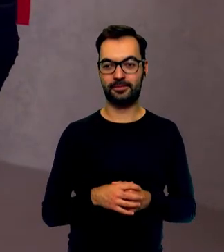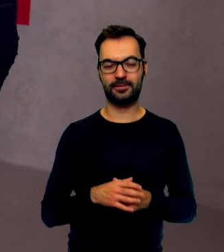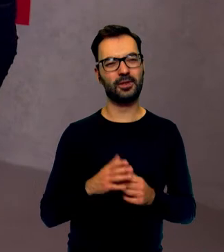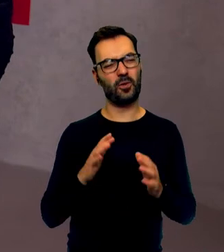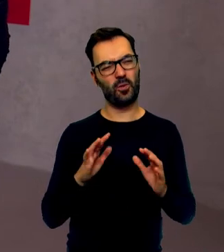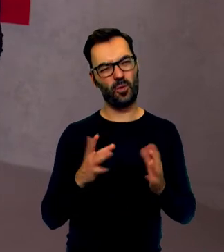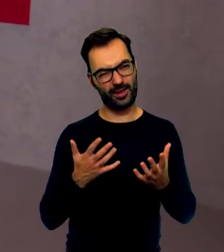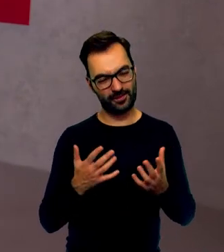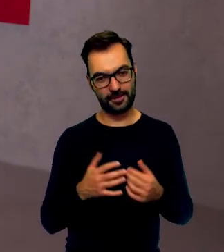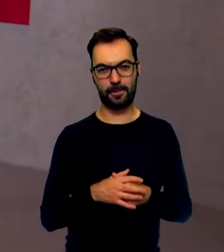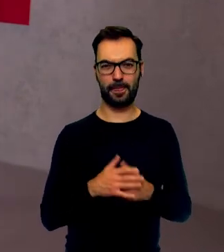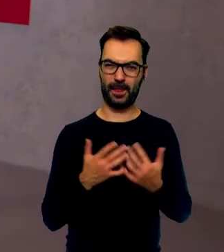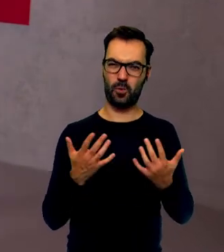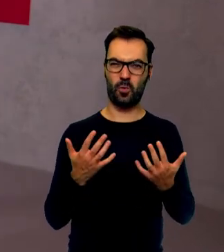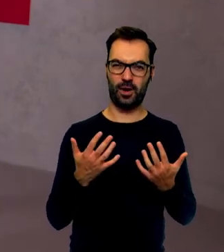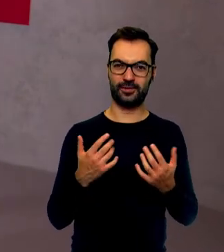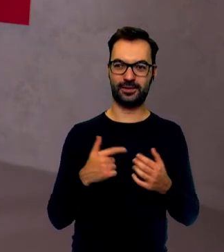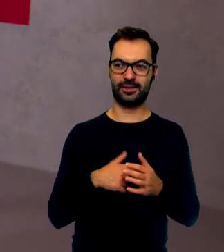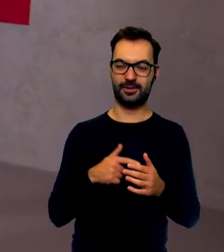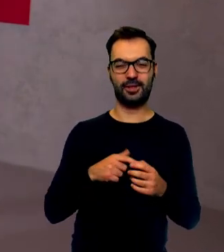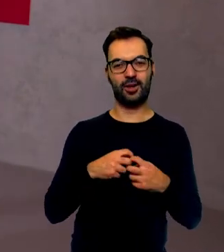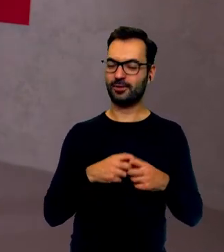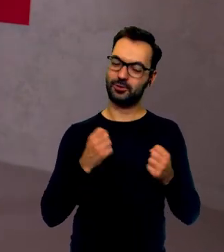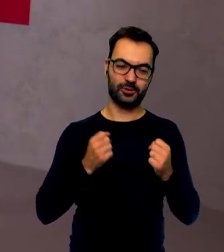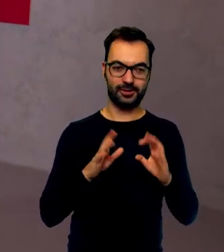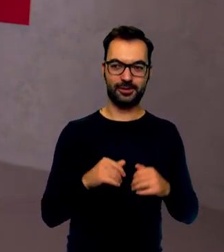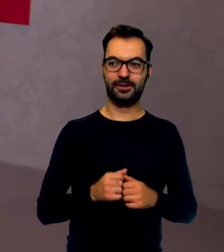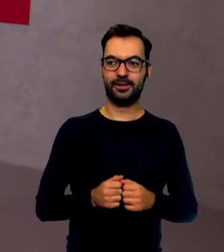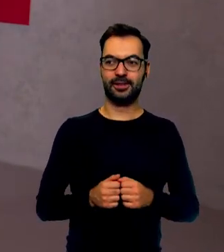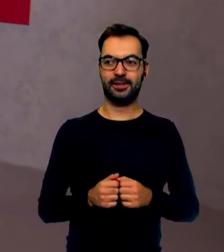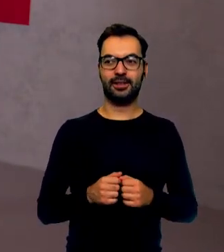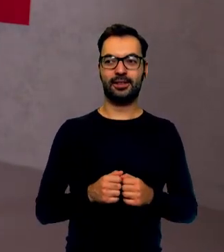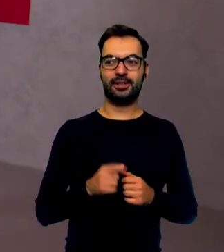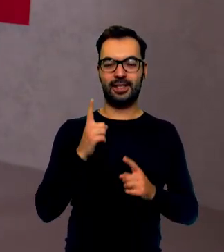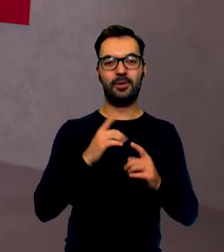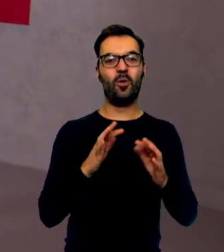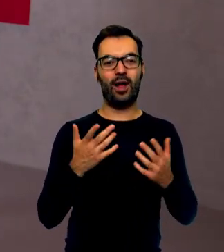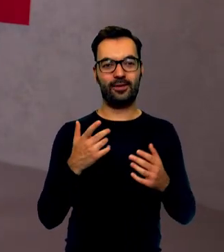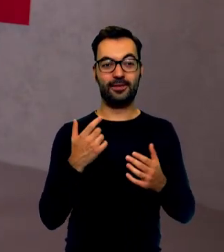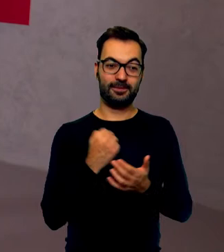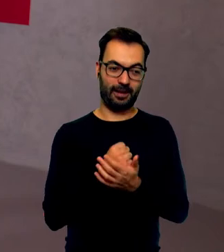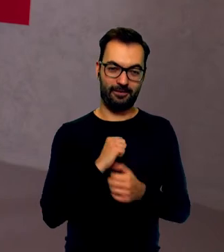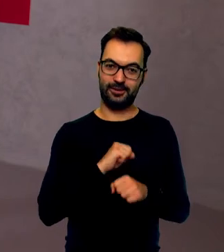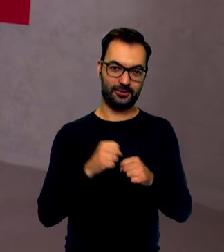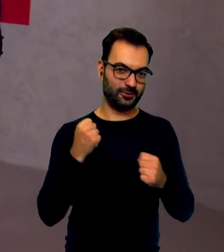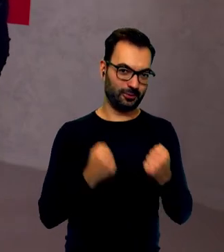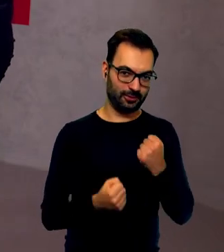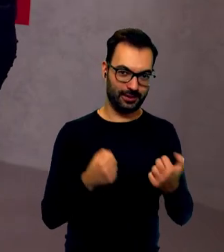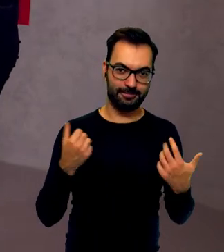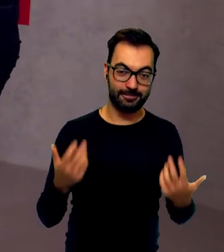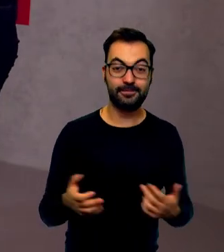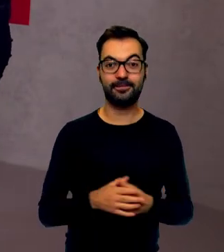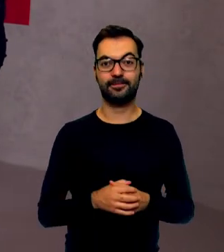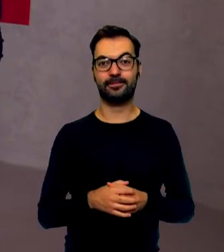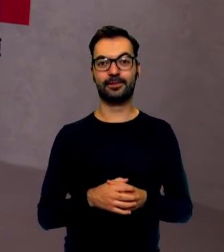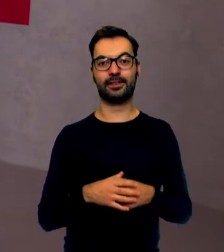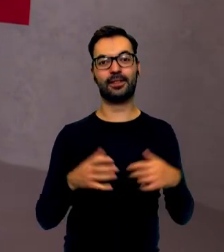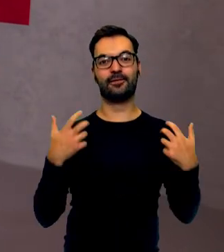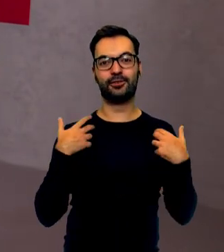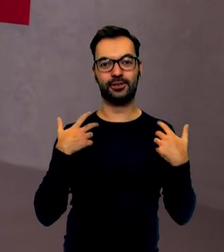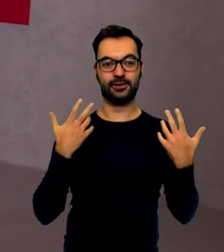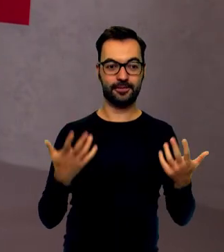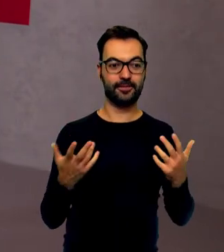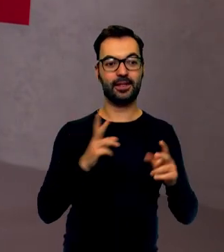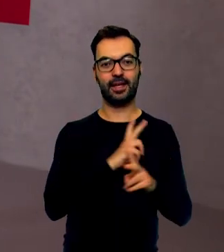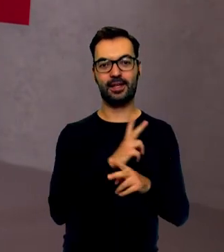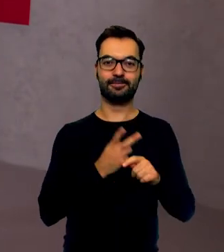jest proste. W zasadzie to powinno być pytanie na rozgrzewkę, ale czasami te rzeczy najprostsze okazują się najtrudniejsze. W życiu jest tak, że